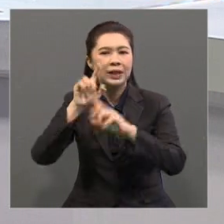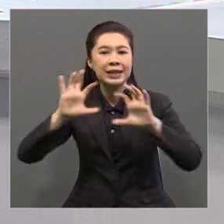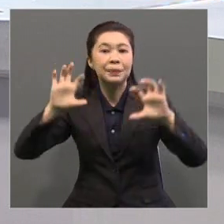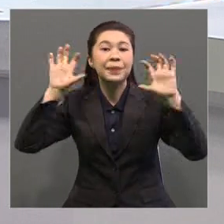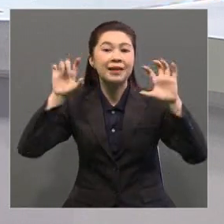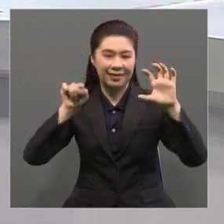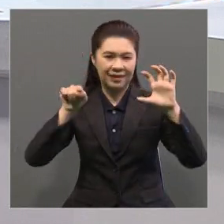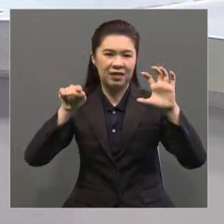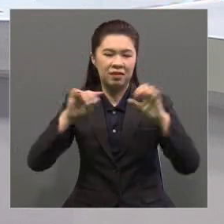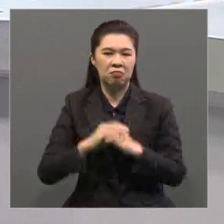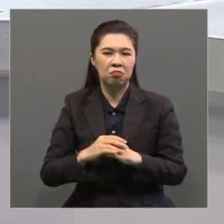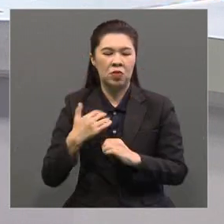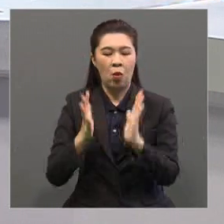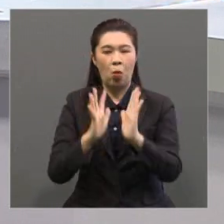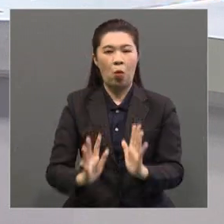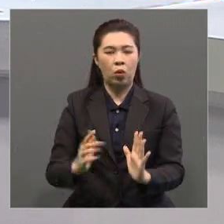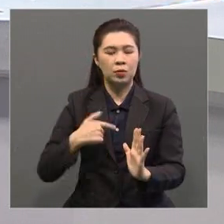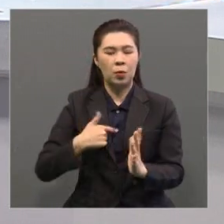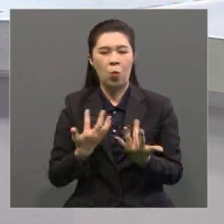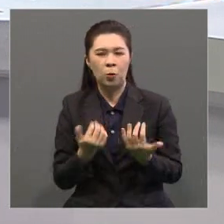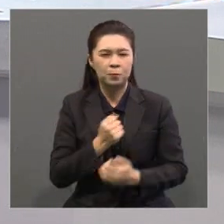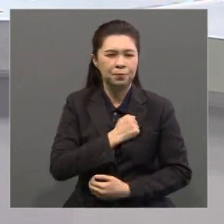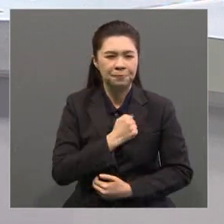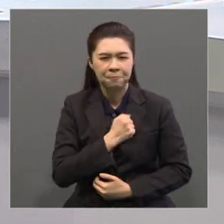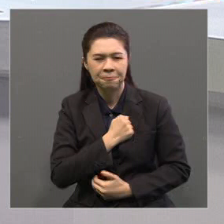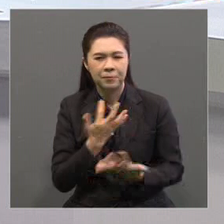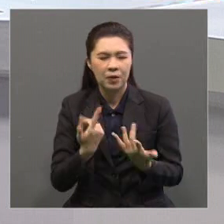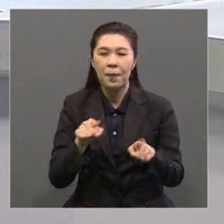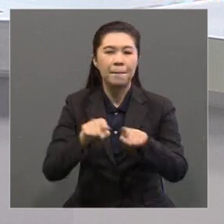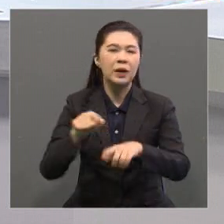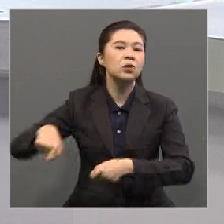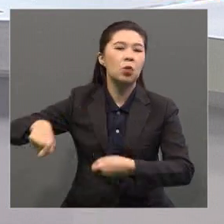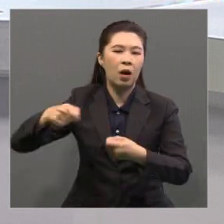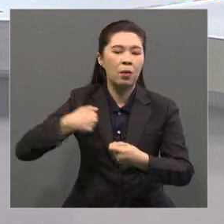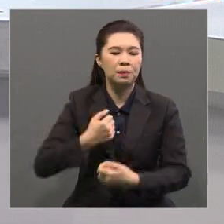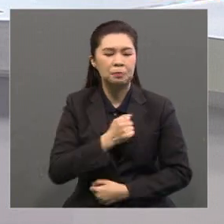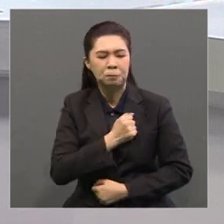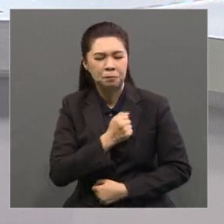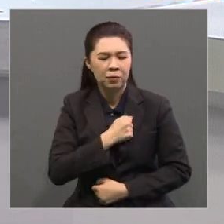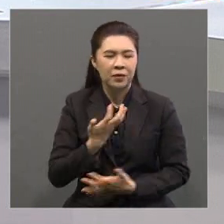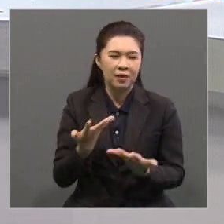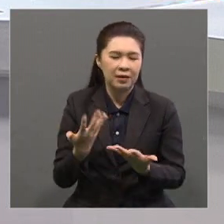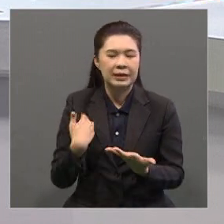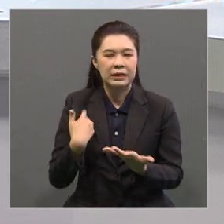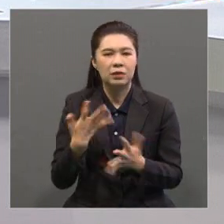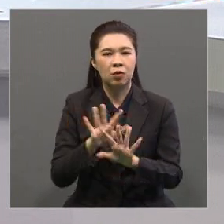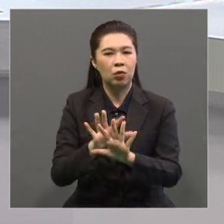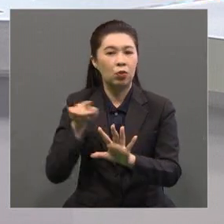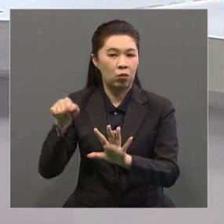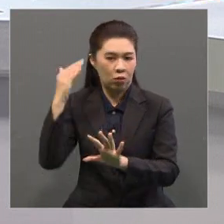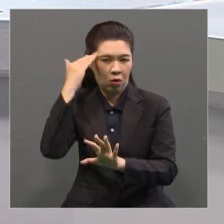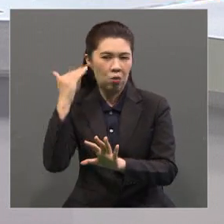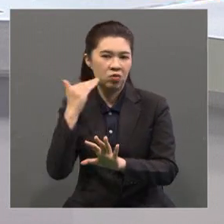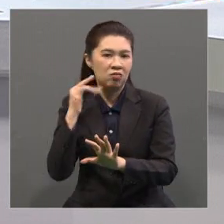ฮาโลวีนค่ะเหมือนนี่แหละเหมือนสงกรานต์บ้านเราเขาไม่ได้ฉลองไม่ได้มารวมตัวกันมานานอีแตรวรเนี่ย